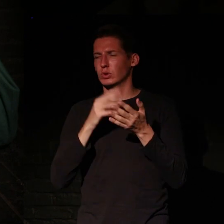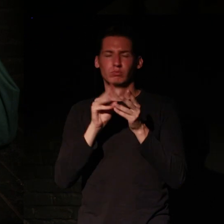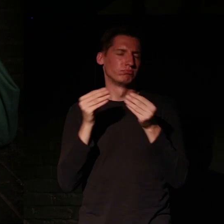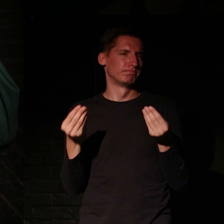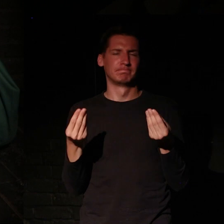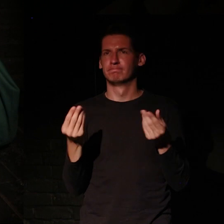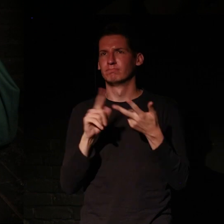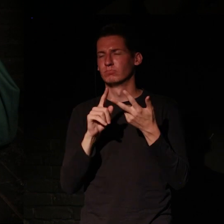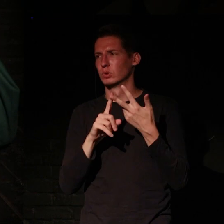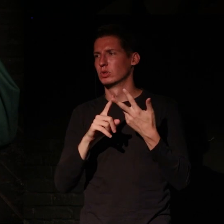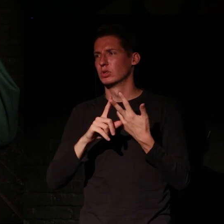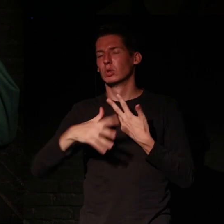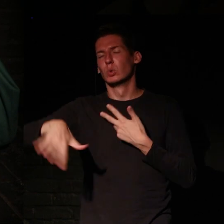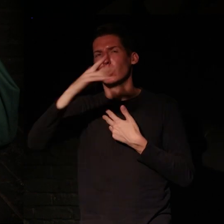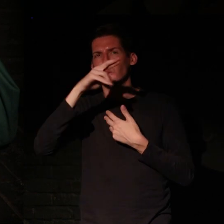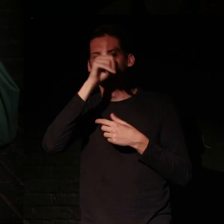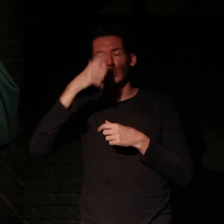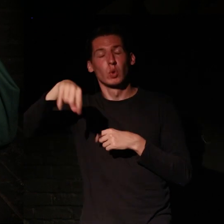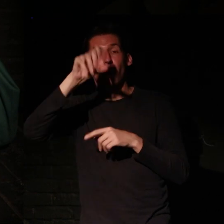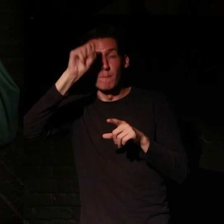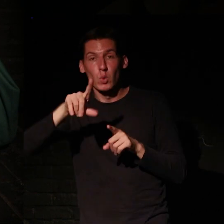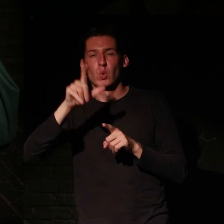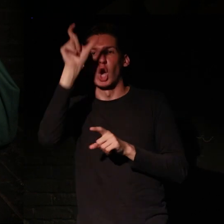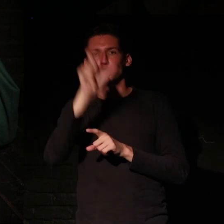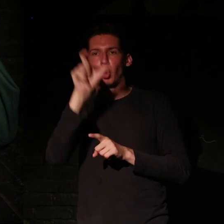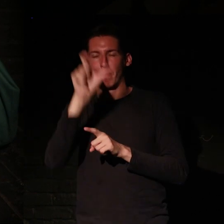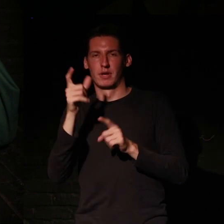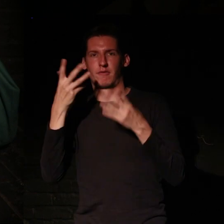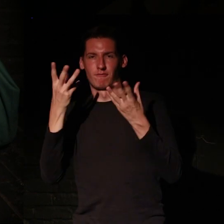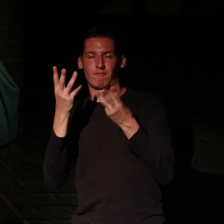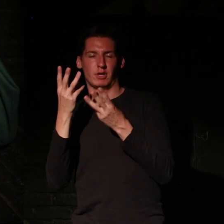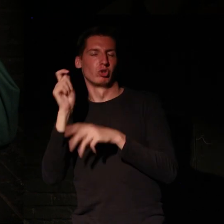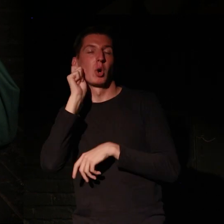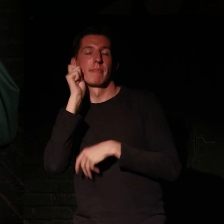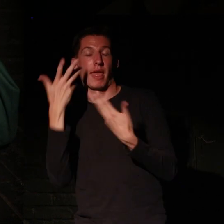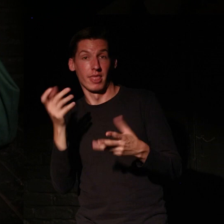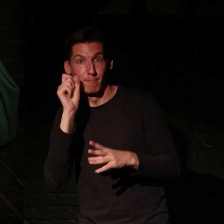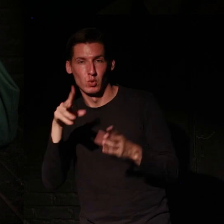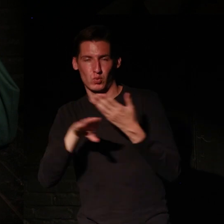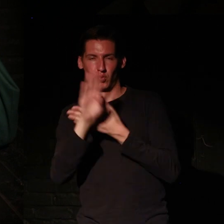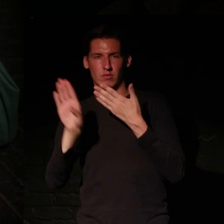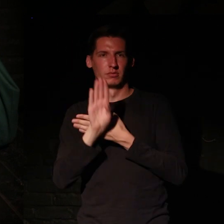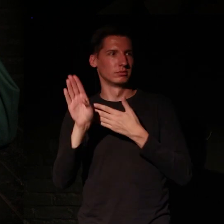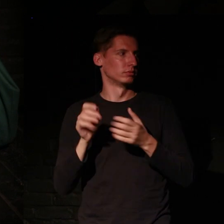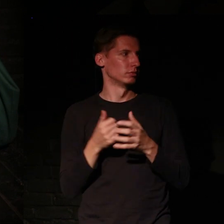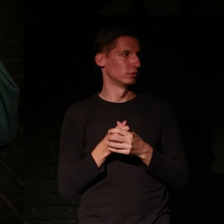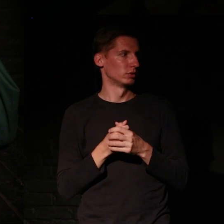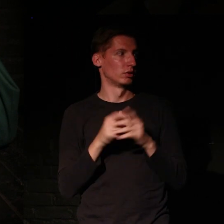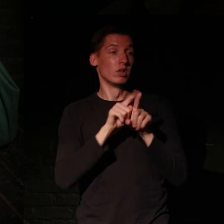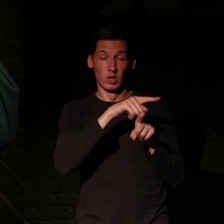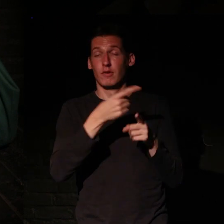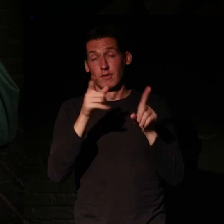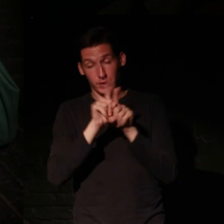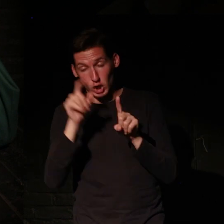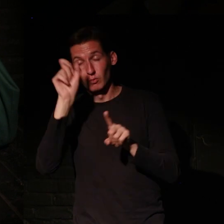Księga Rut, których bohaterkami są kobiety. Mamy też bohaterki w Nowym Testamencie.